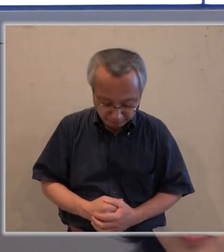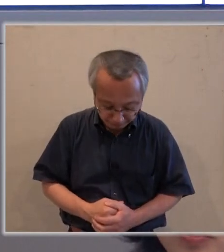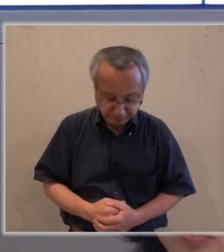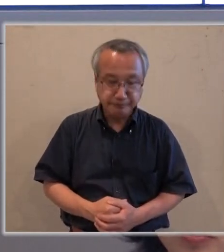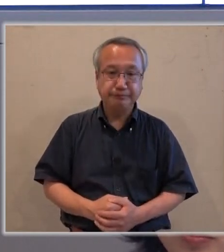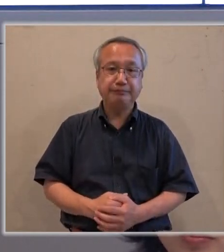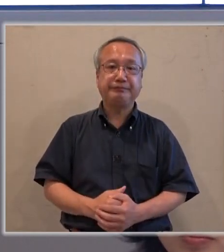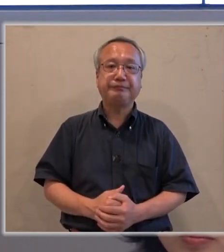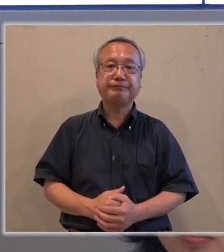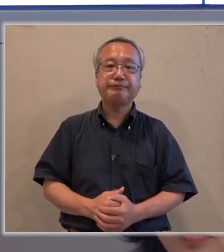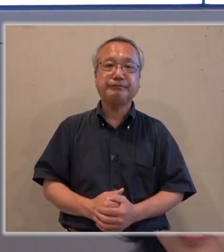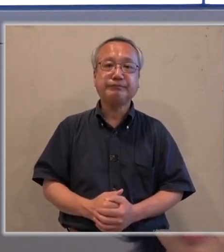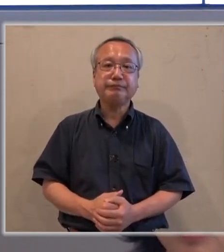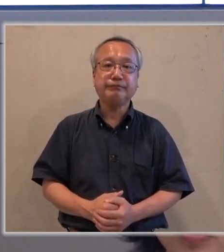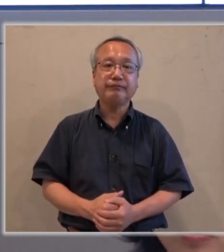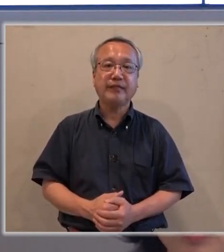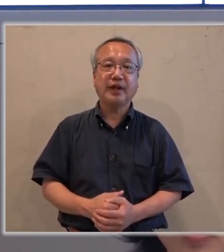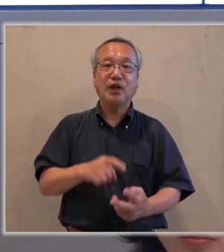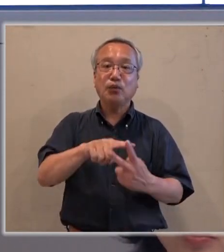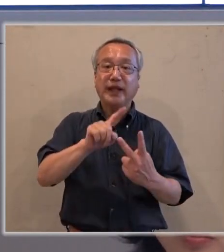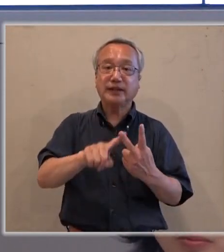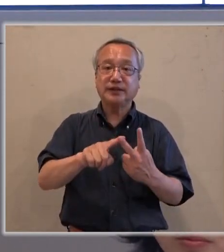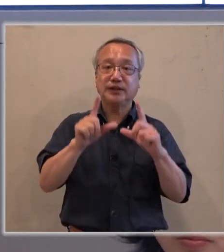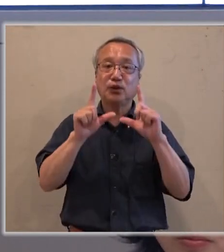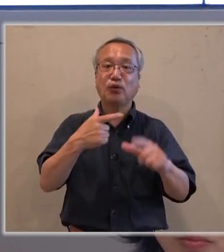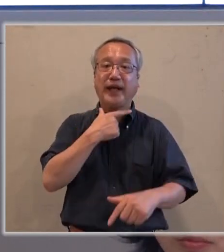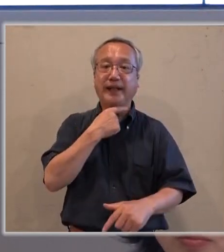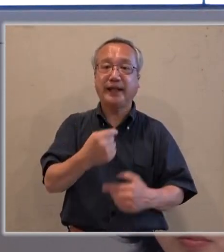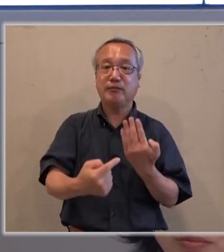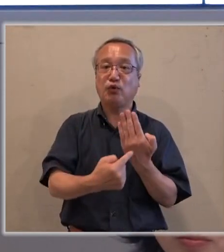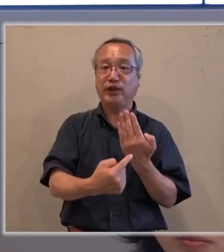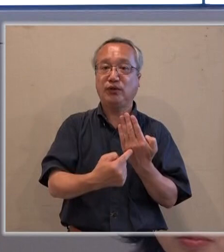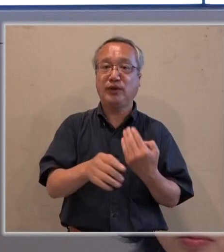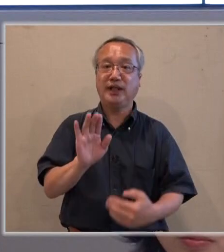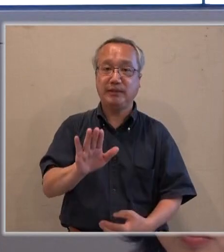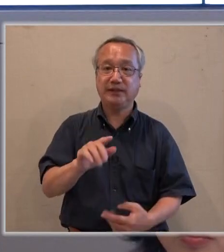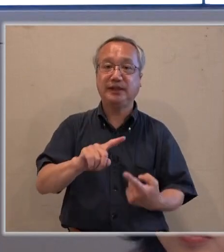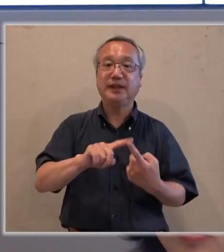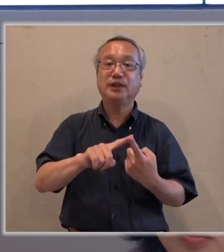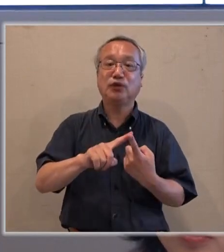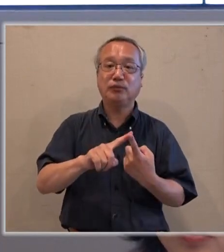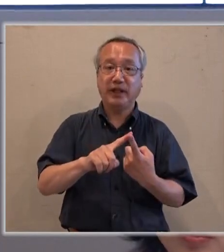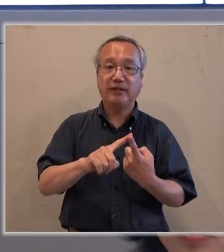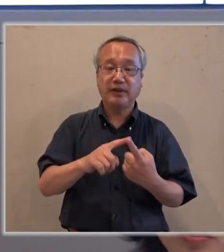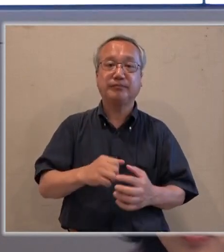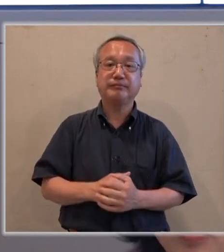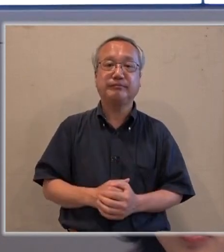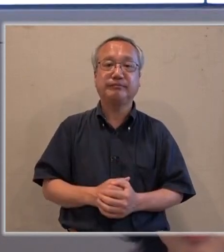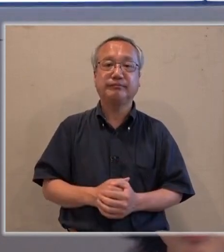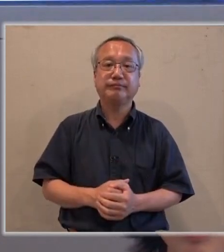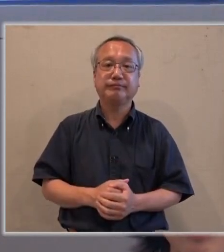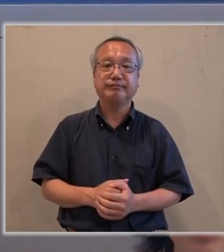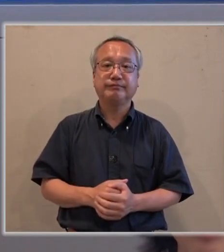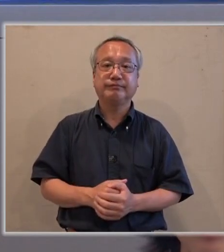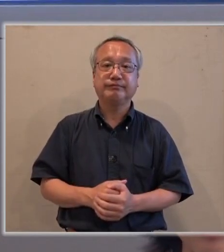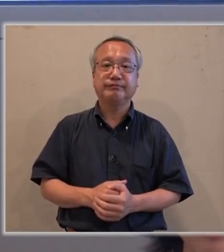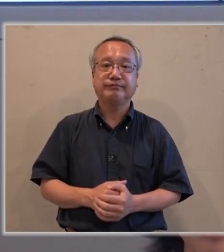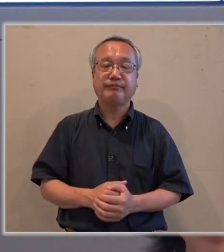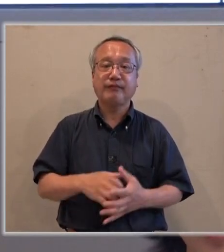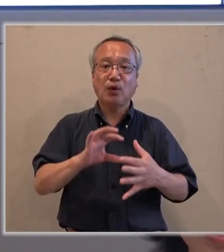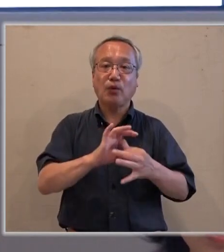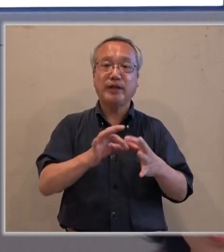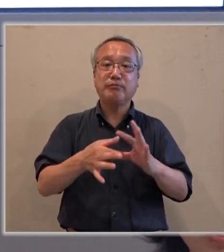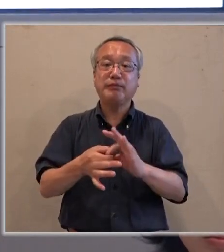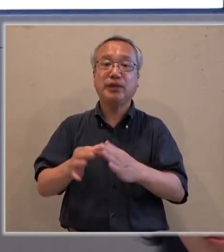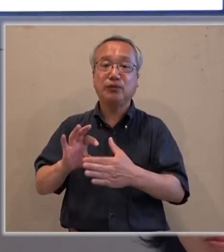2つちょっと答えたいポイントがありまして、1つ目の、 ポイントが、オリンピ